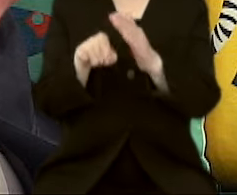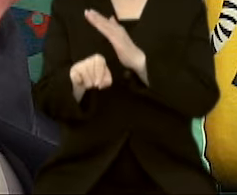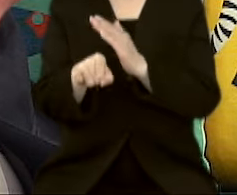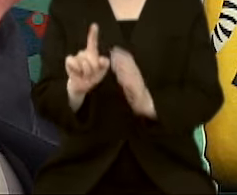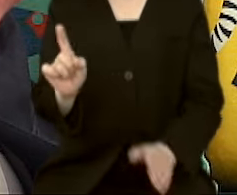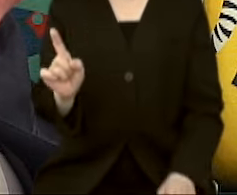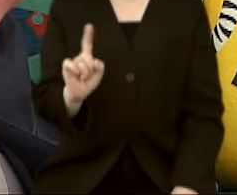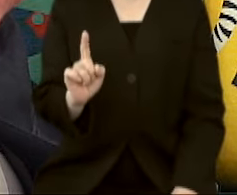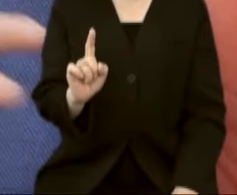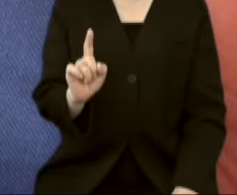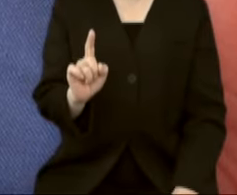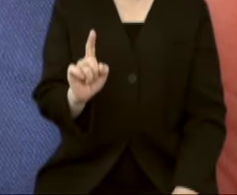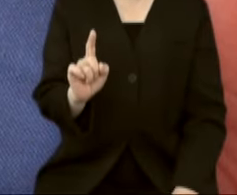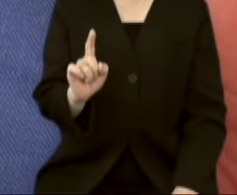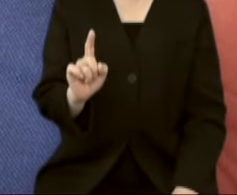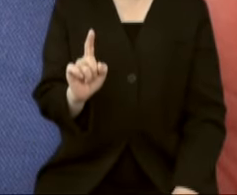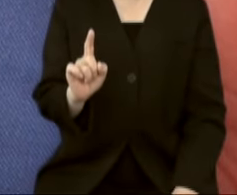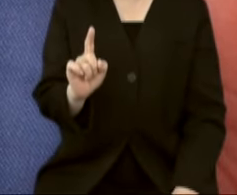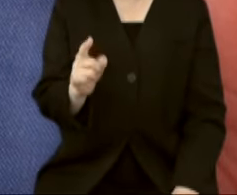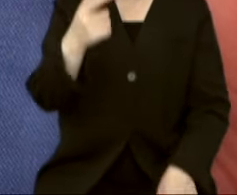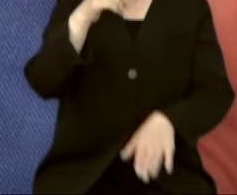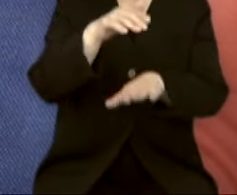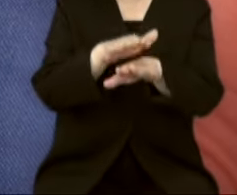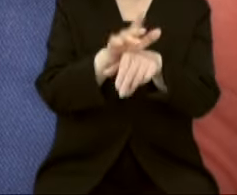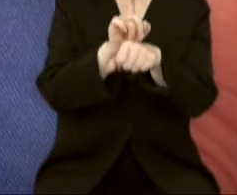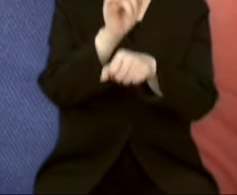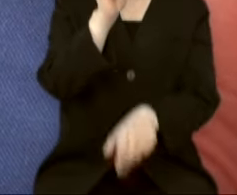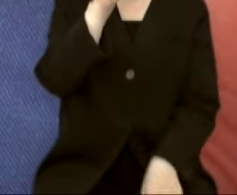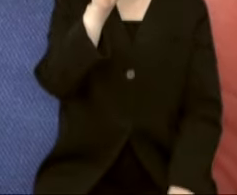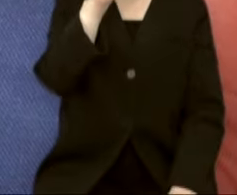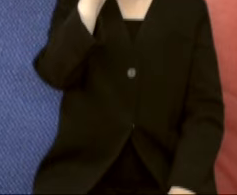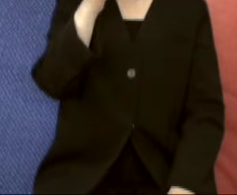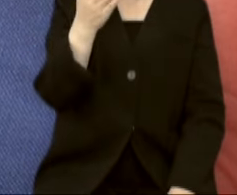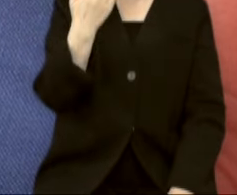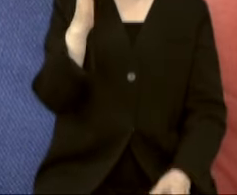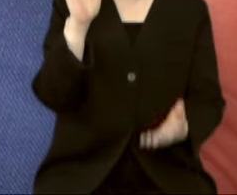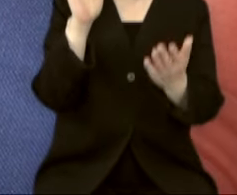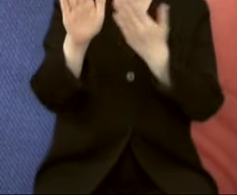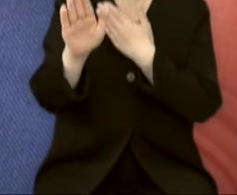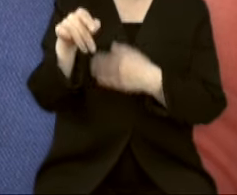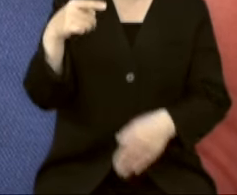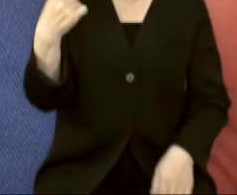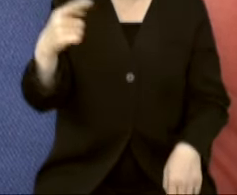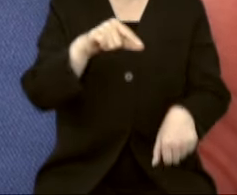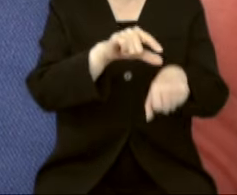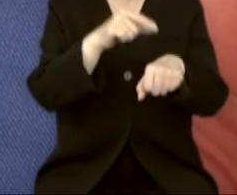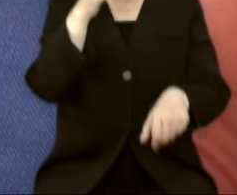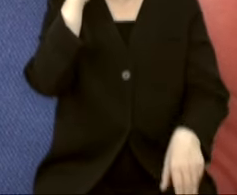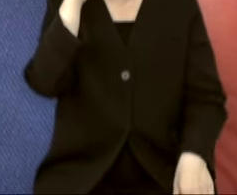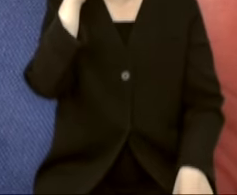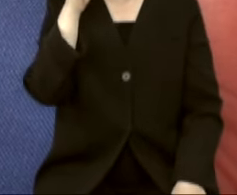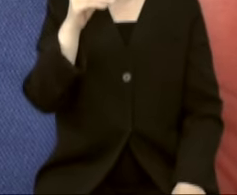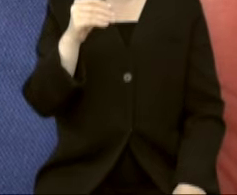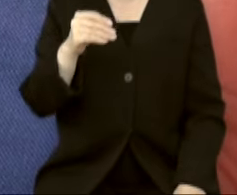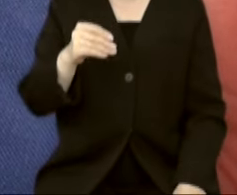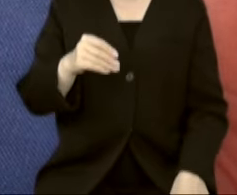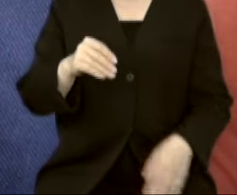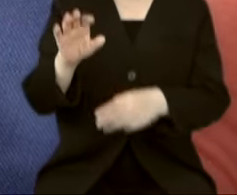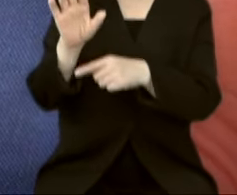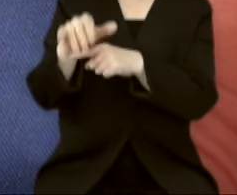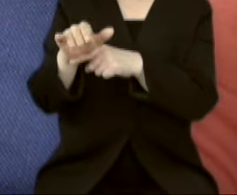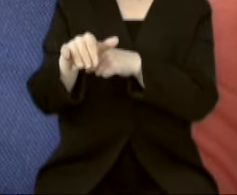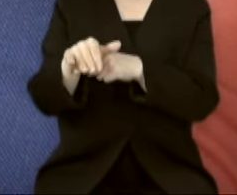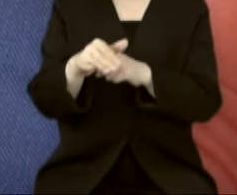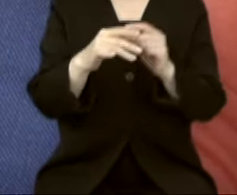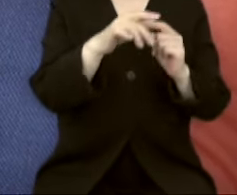기회를 세웠어요. 예배는 11시에 있었어요. 네. 점심 먹고 나서 그 다음에 시간이 있어요. 그래서